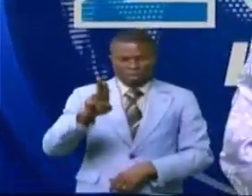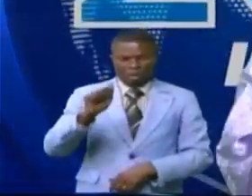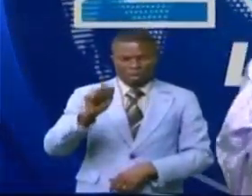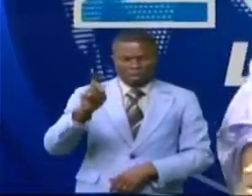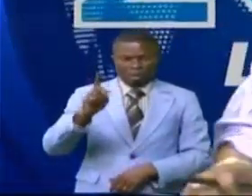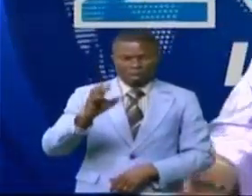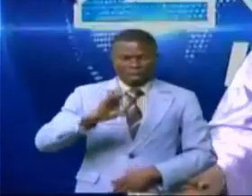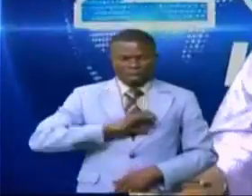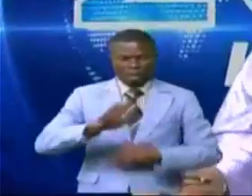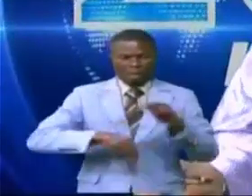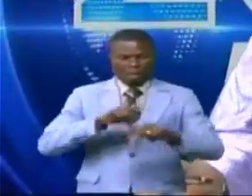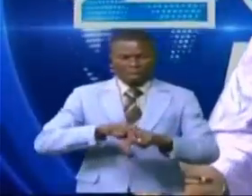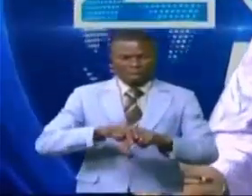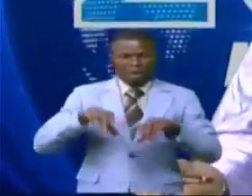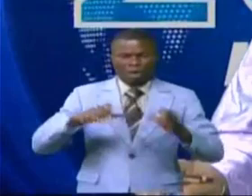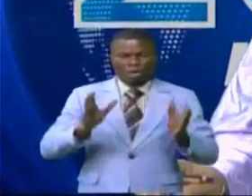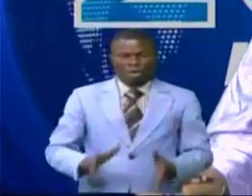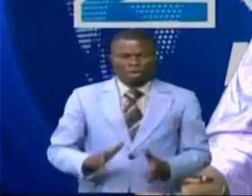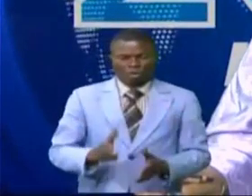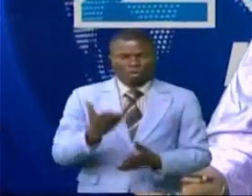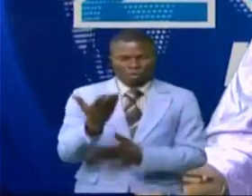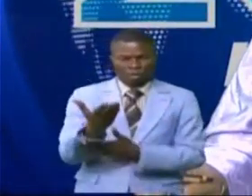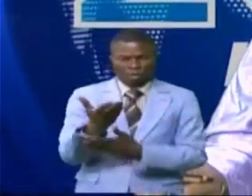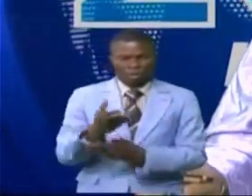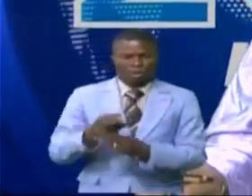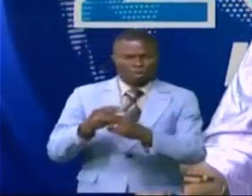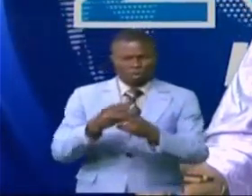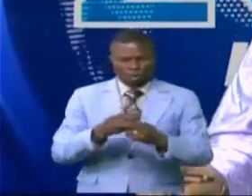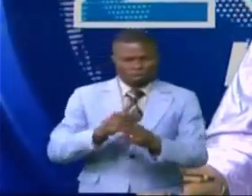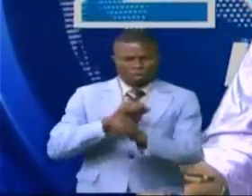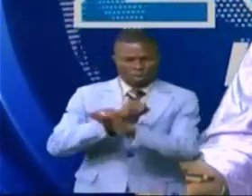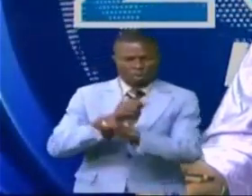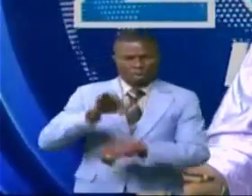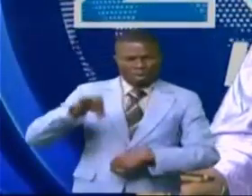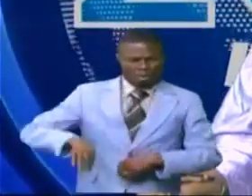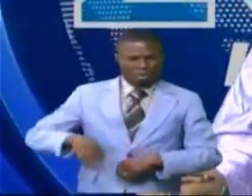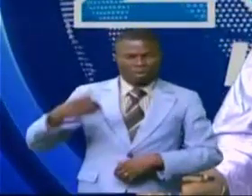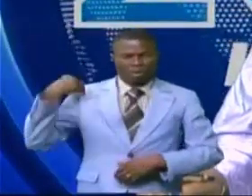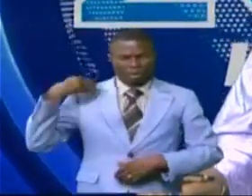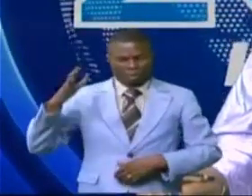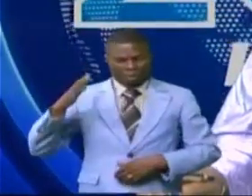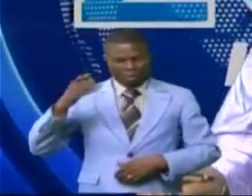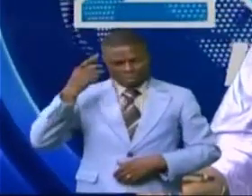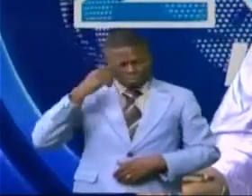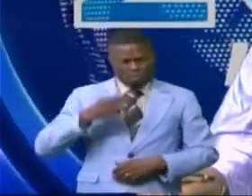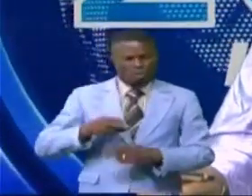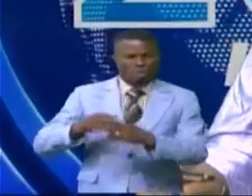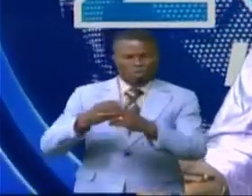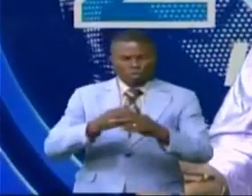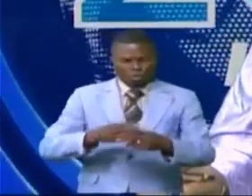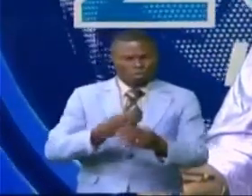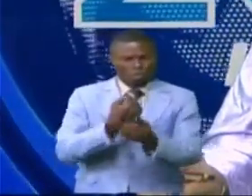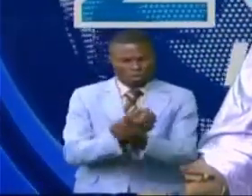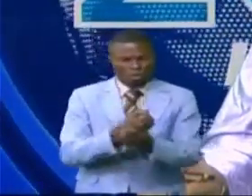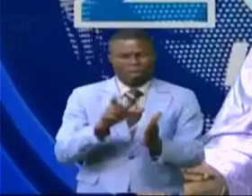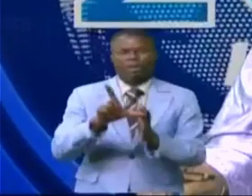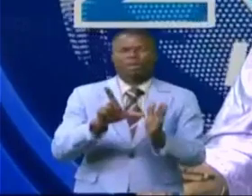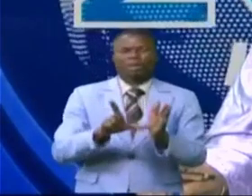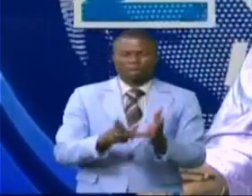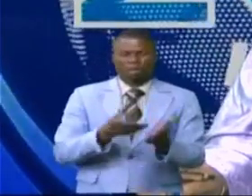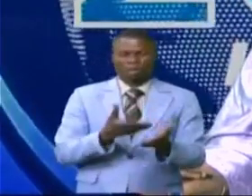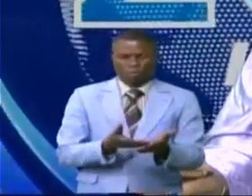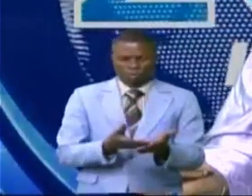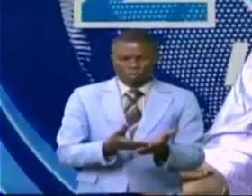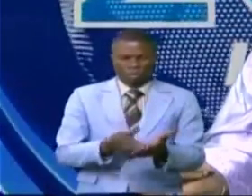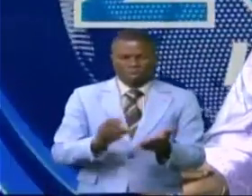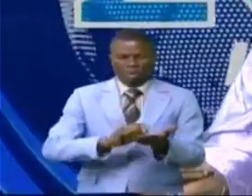nationale congolaise est priée pour la sauvegarde des intérêts de l'État de faire veiller au respect de ce qui précède. De